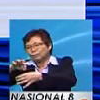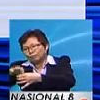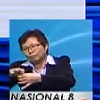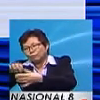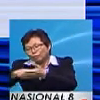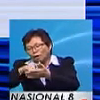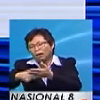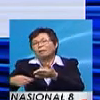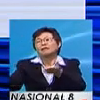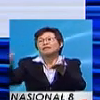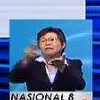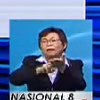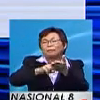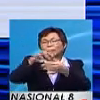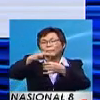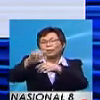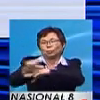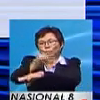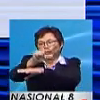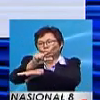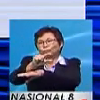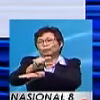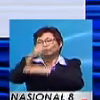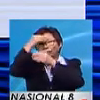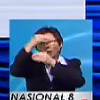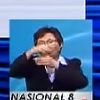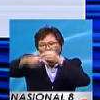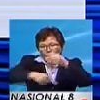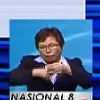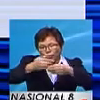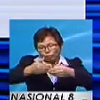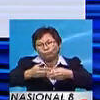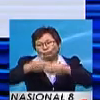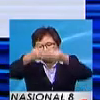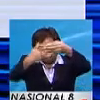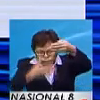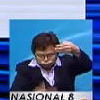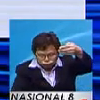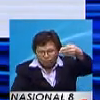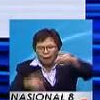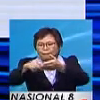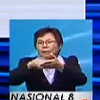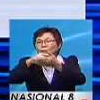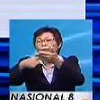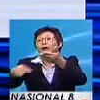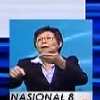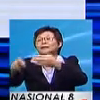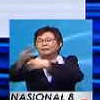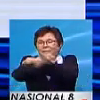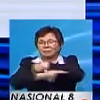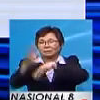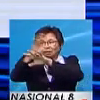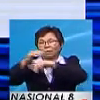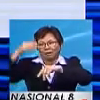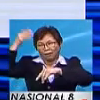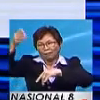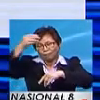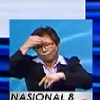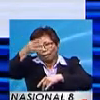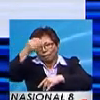daftar pemilih yang digunakan maklumat lanjut mengenai urusan pilihan Raya Negeri Sarawak akan dibuat dari semasa